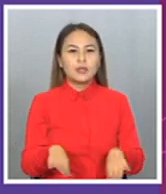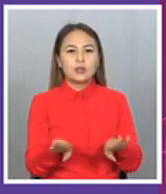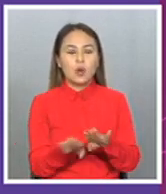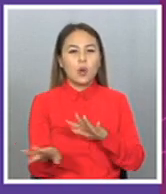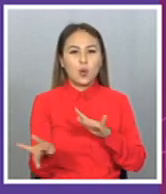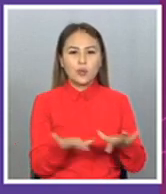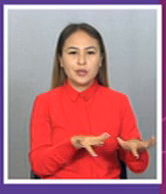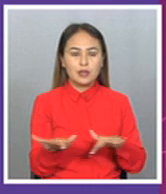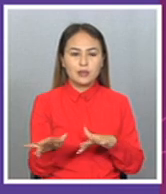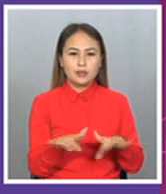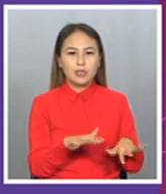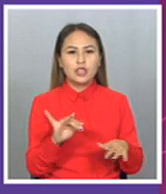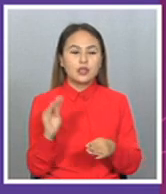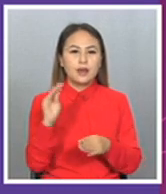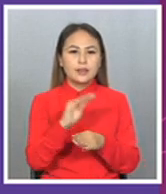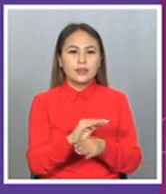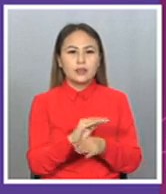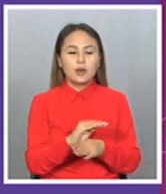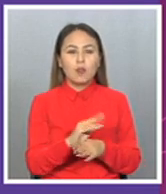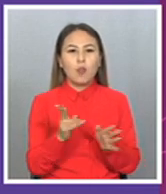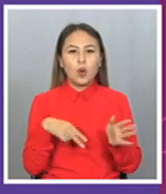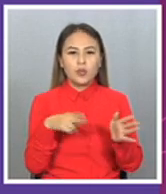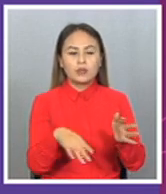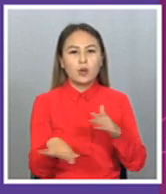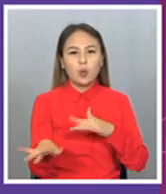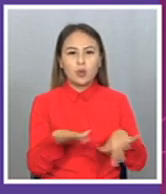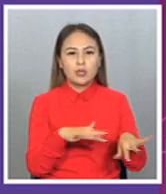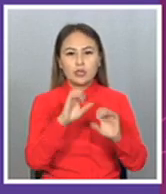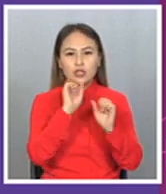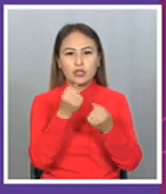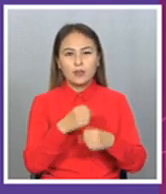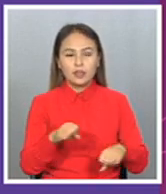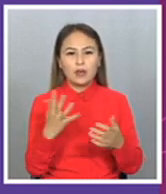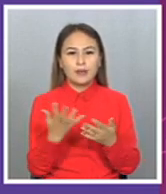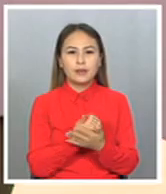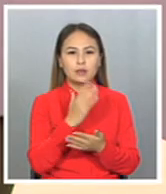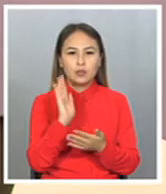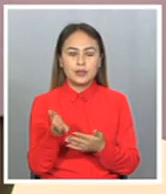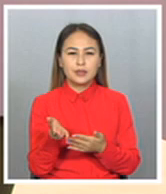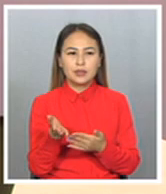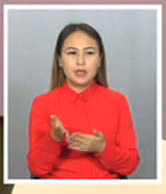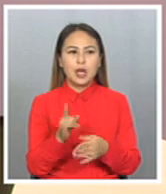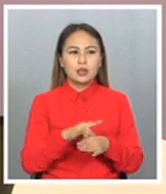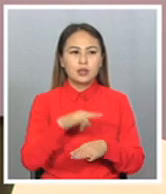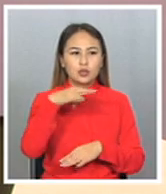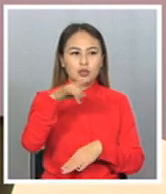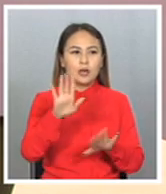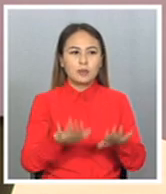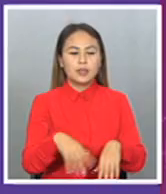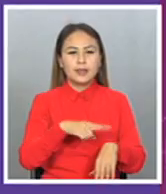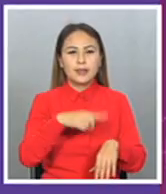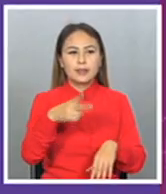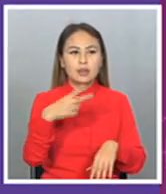жылдамдығын анықтайсыңдар және пойыздың қозғалыс жылдамдығын анықтайсыңдар. Тік ұшақ 2